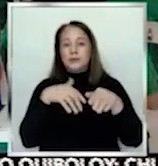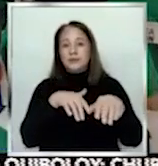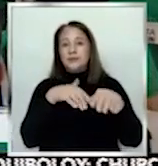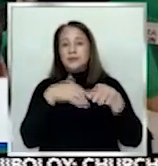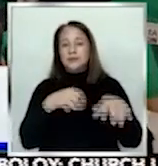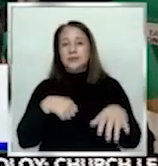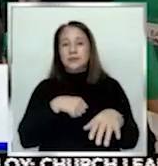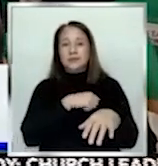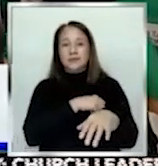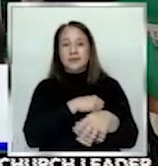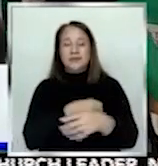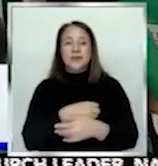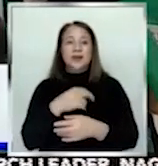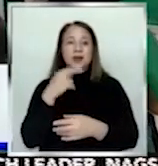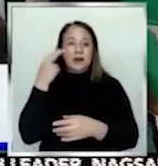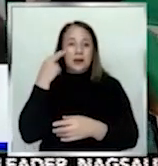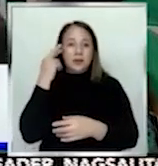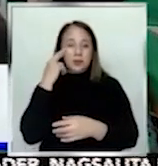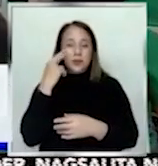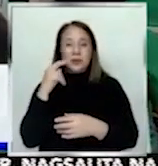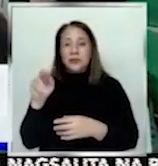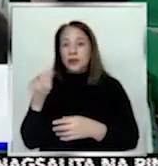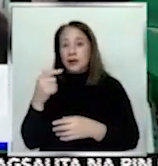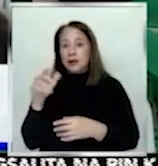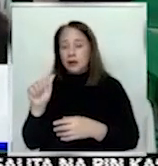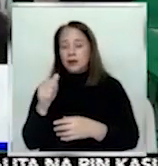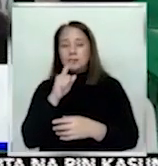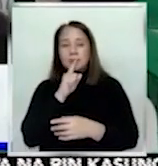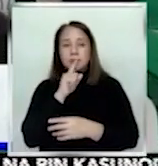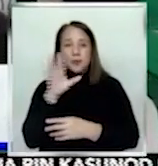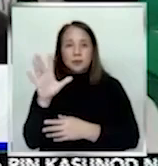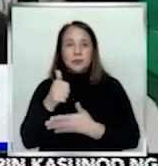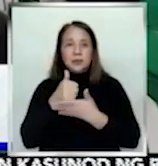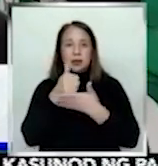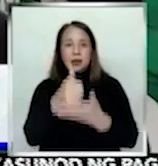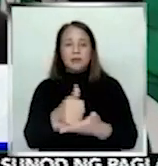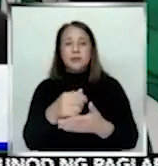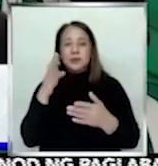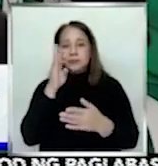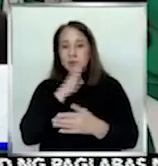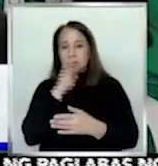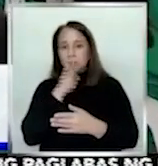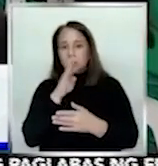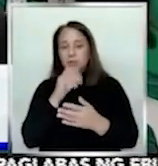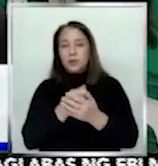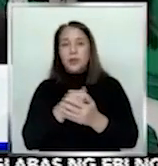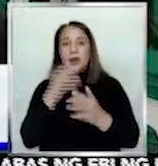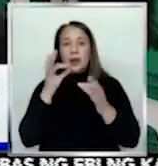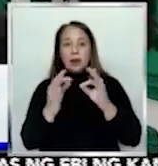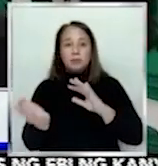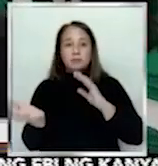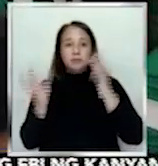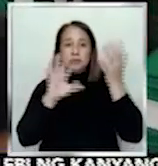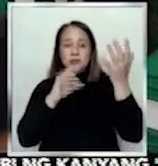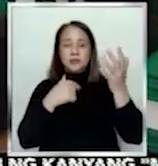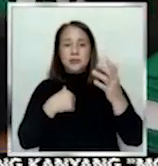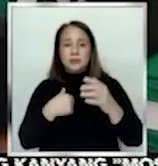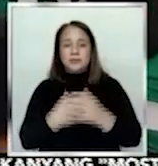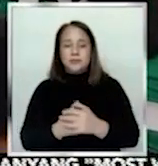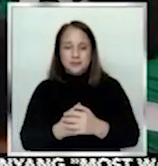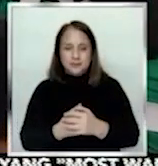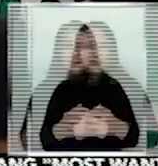Roque sa Naga City at nangako rin siya na tutulungan niya ang mga lalawigan ng Bicol kapag sinalanta ito ng kalamidad. Rafi